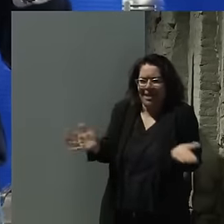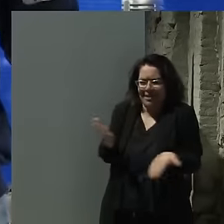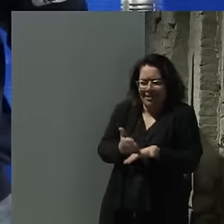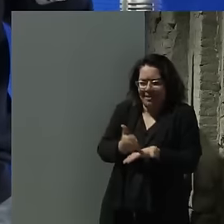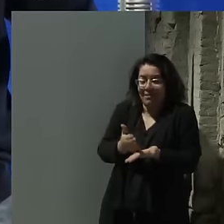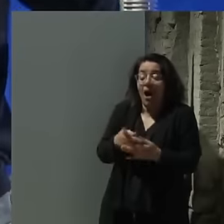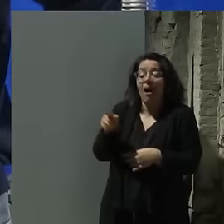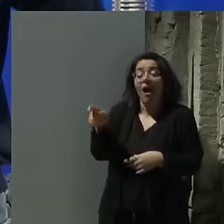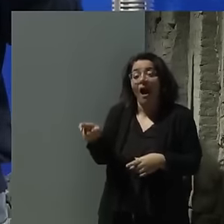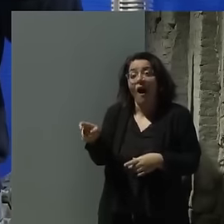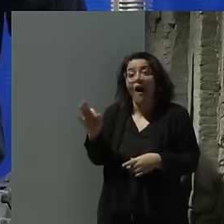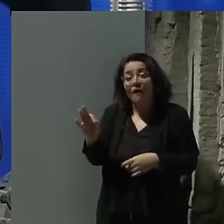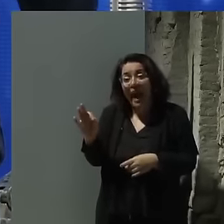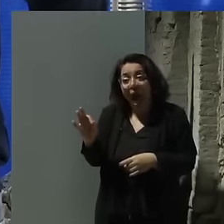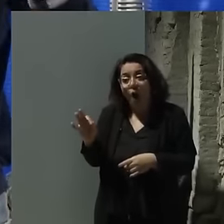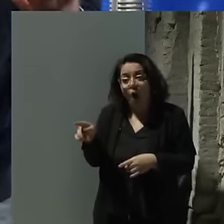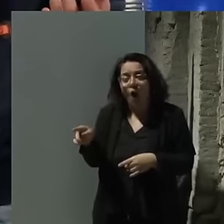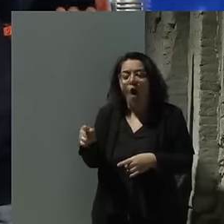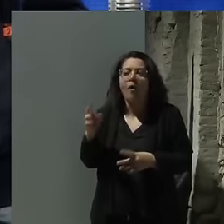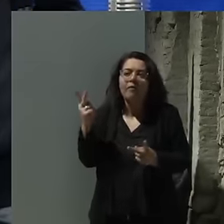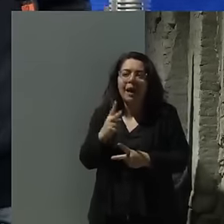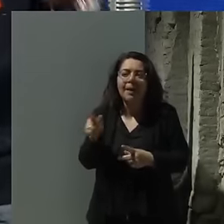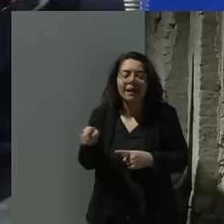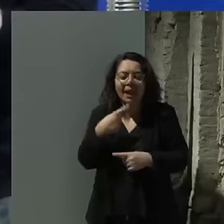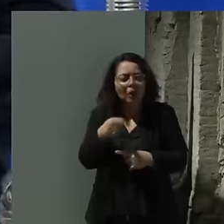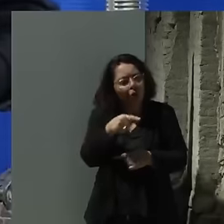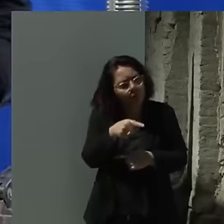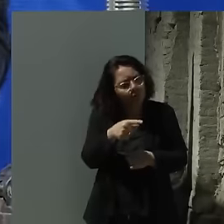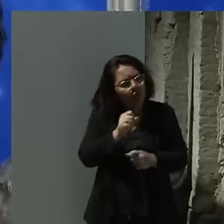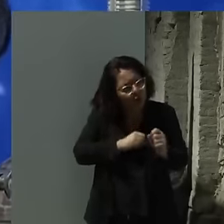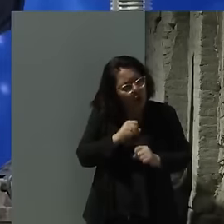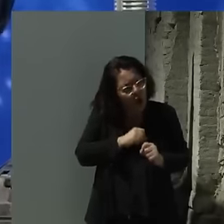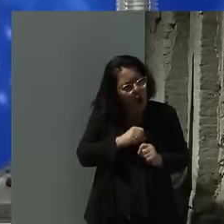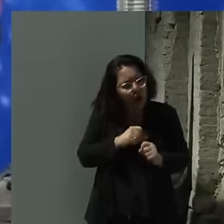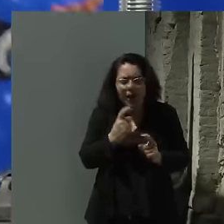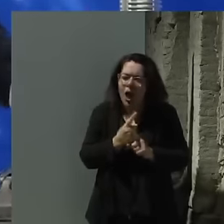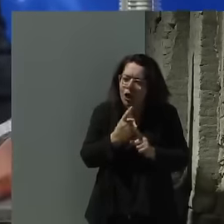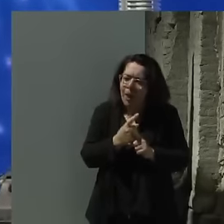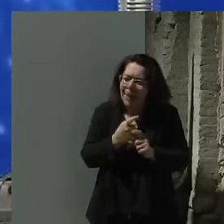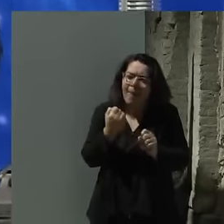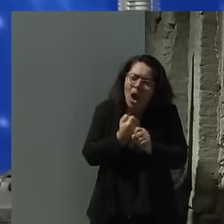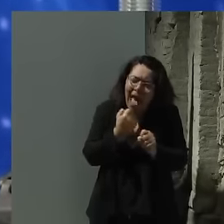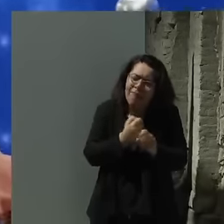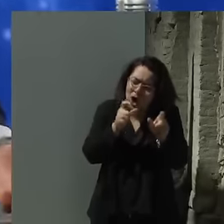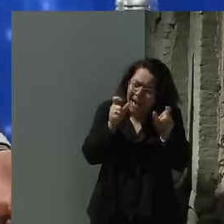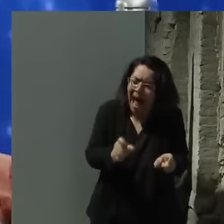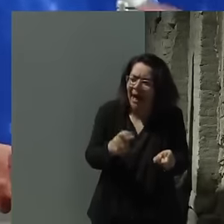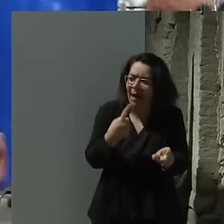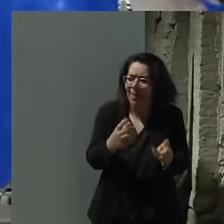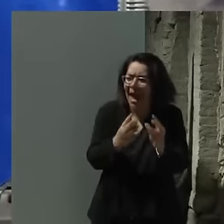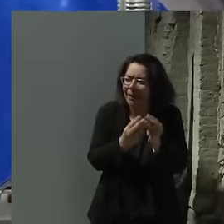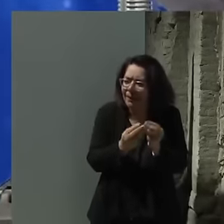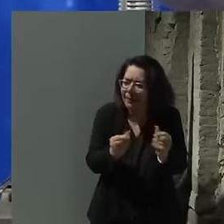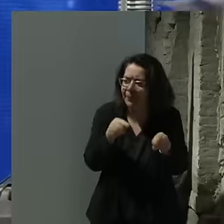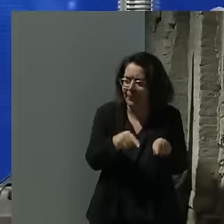primo ha accolto il mio dolore come una cosa su cui bisognava lavorare, c'era la possibilità. È iniziato questo mio percorso, appunto, che è durato 7 anni,